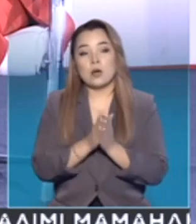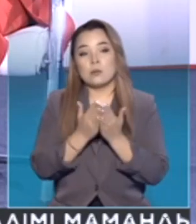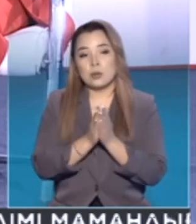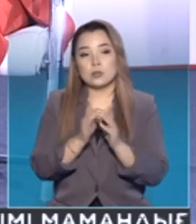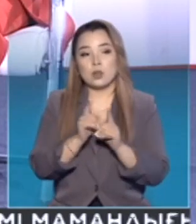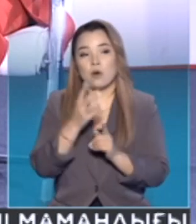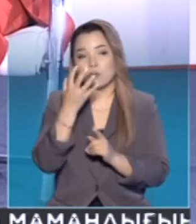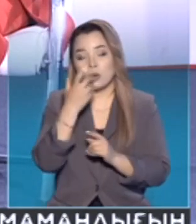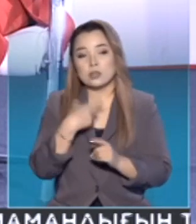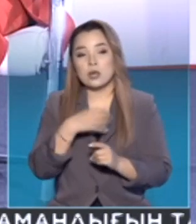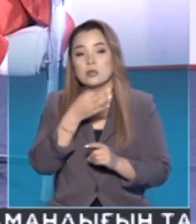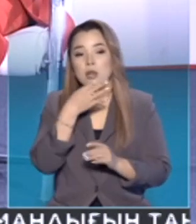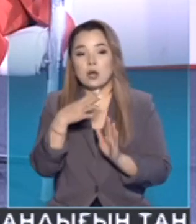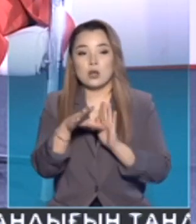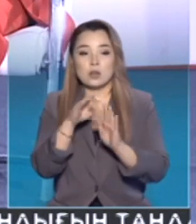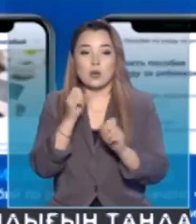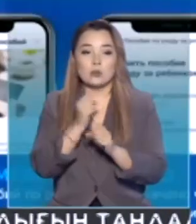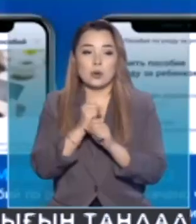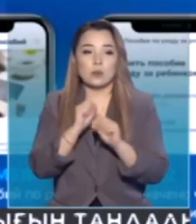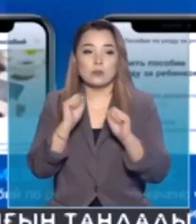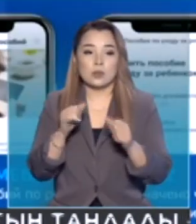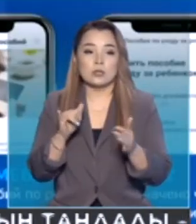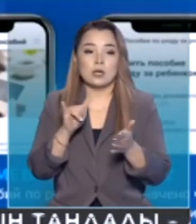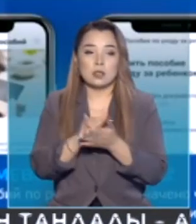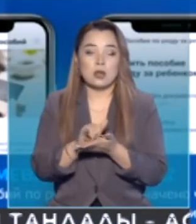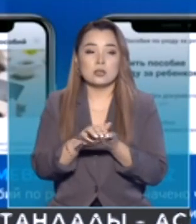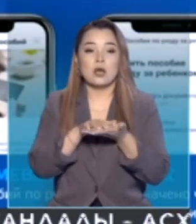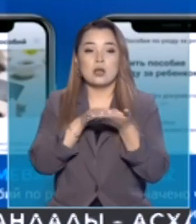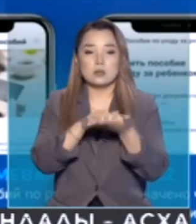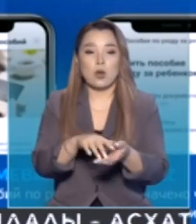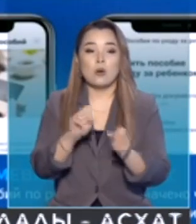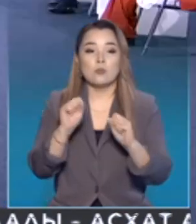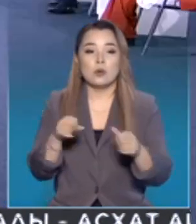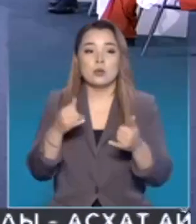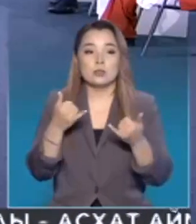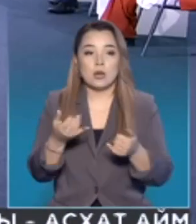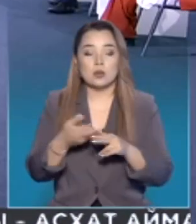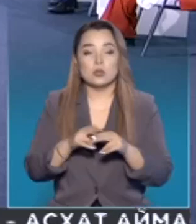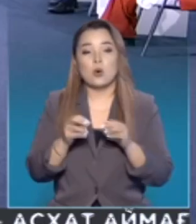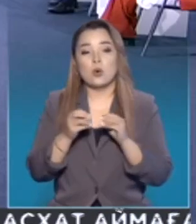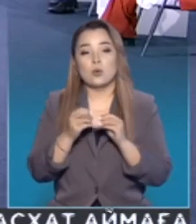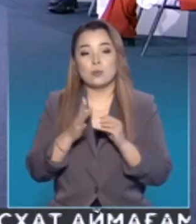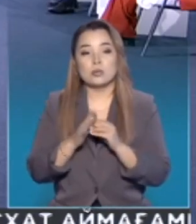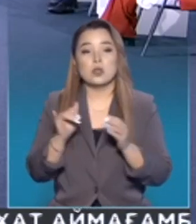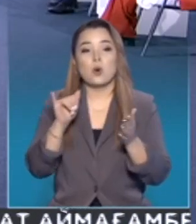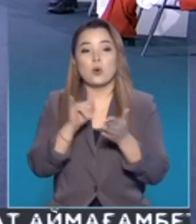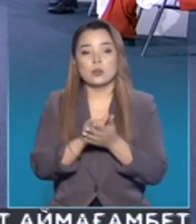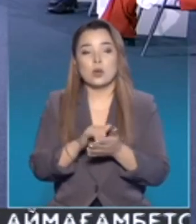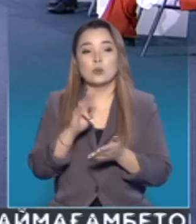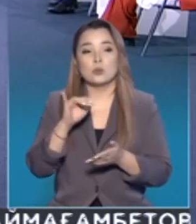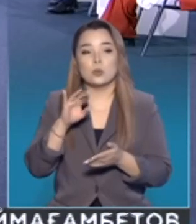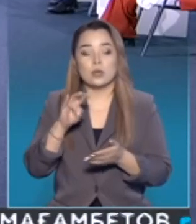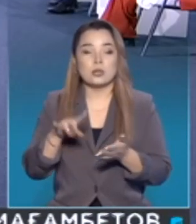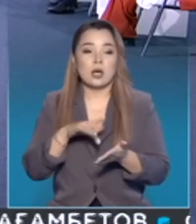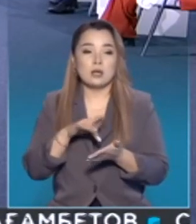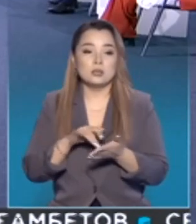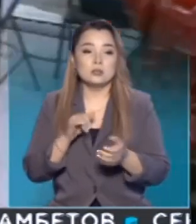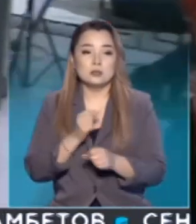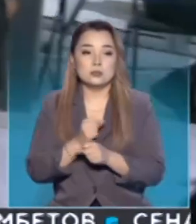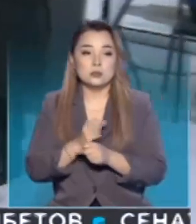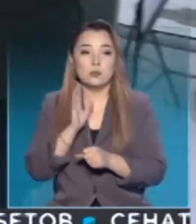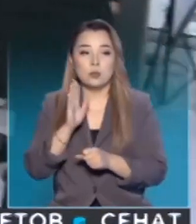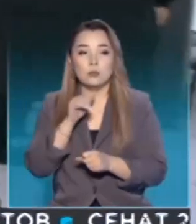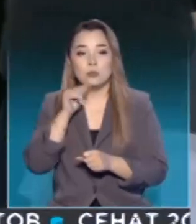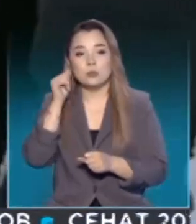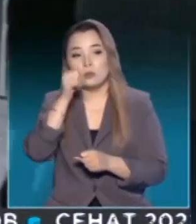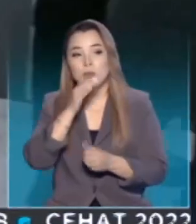өздері түсіп ұнаған суретті таңдайды. Ары қарай өтінім беруге болады. Шамамен 15 қондырғы алдымен Нұр-Сұлтан қаласында орнатылмақ. Өткен